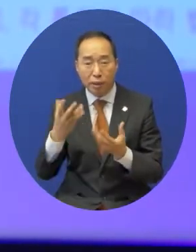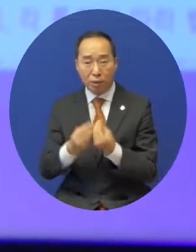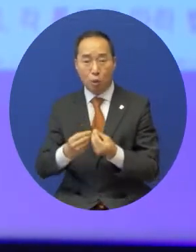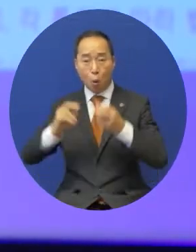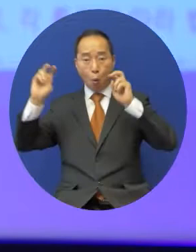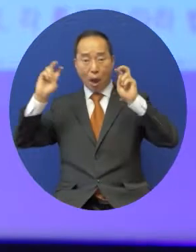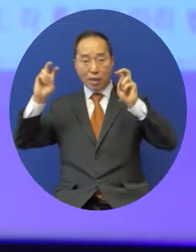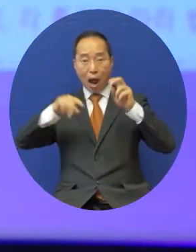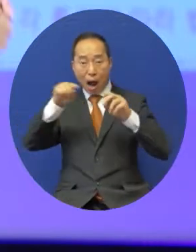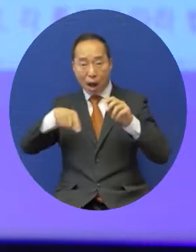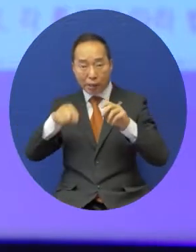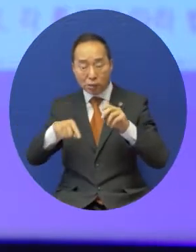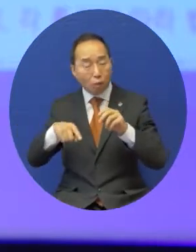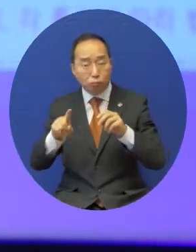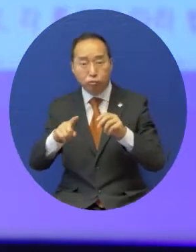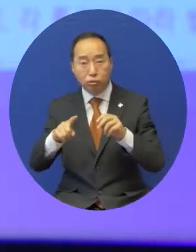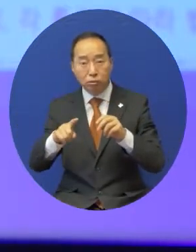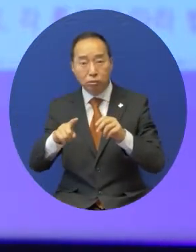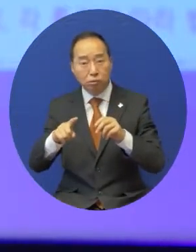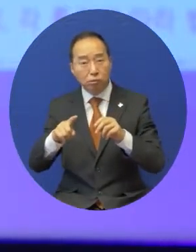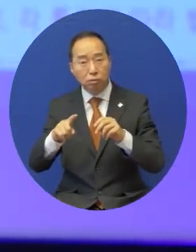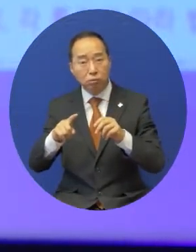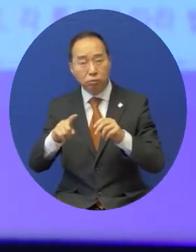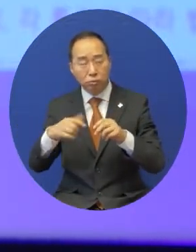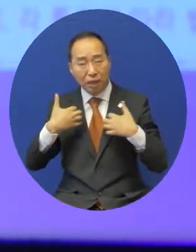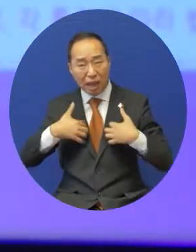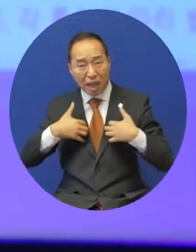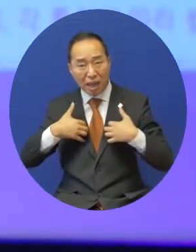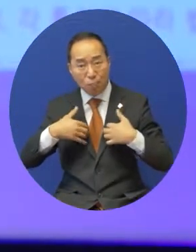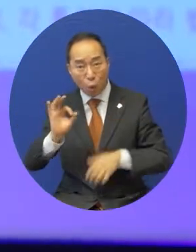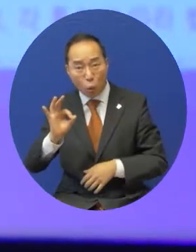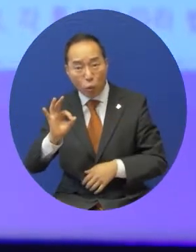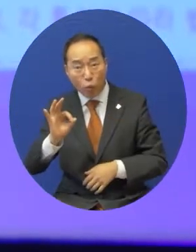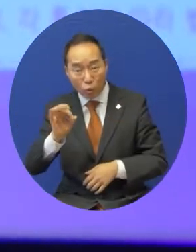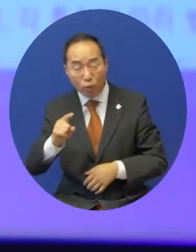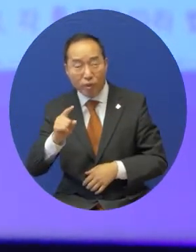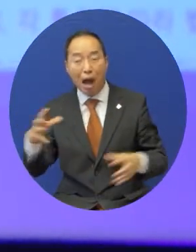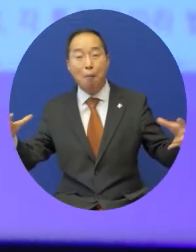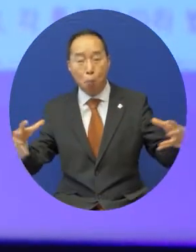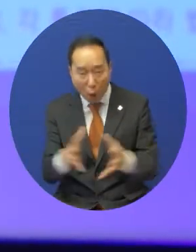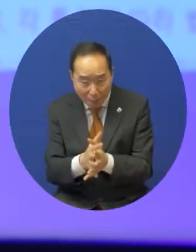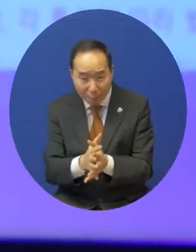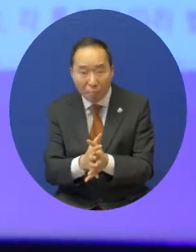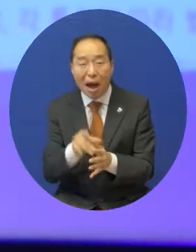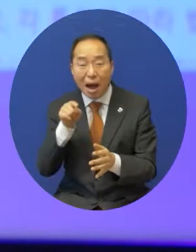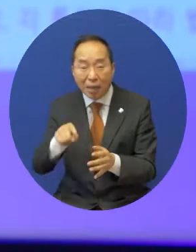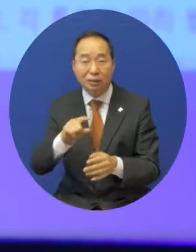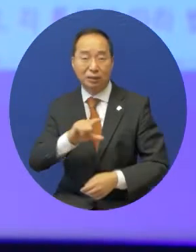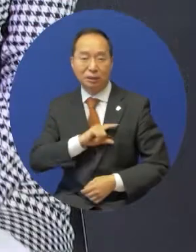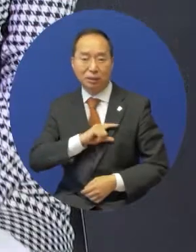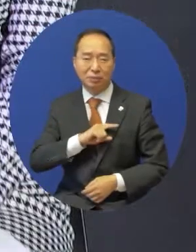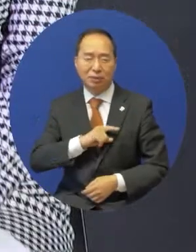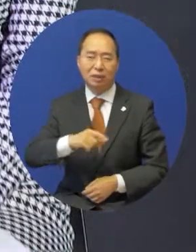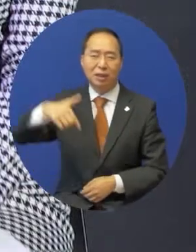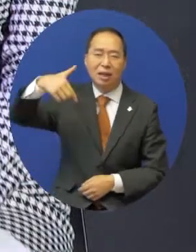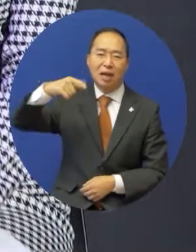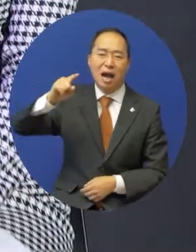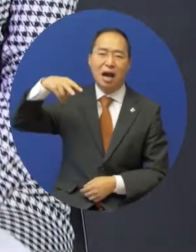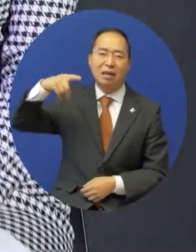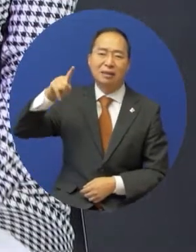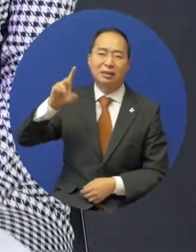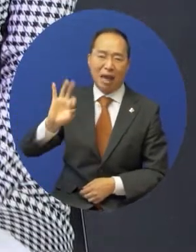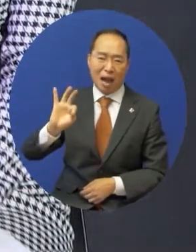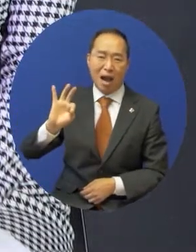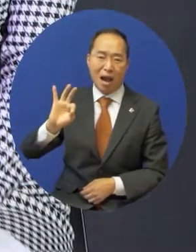그런 회사들이 그것들을 발행하고 쓸수 있는, 그러니까 게임머니, 사이버머니 이런 것도 포함한 것들이